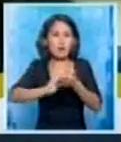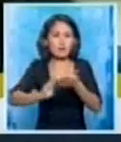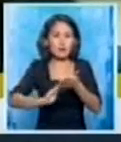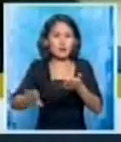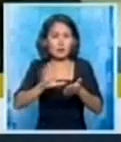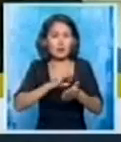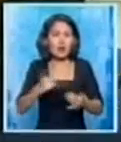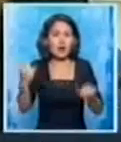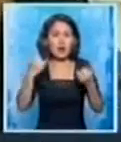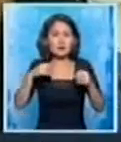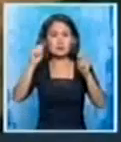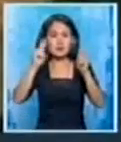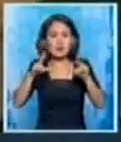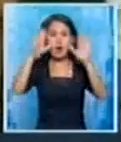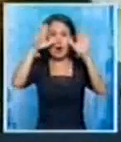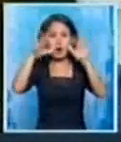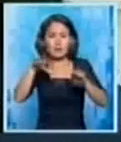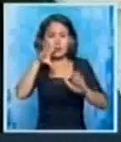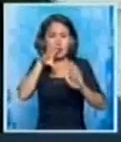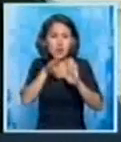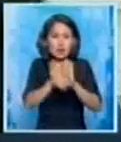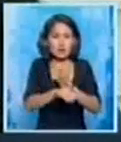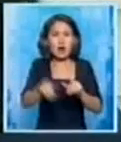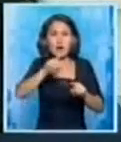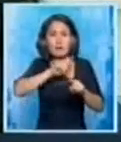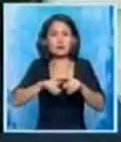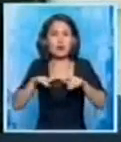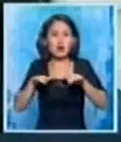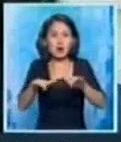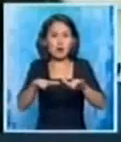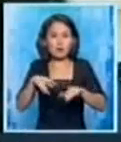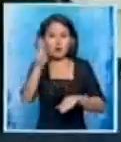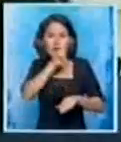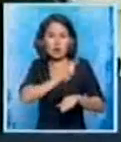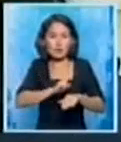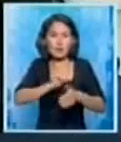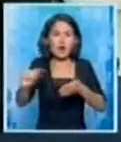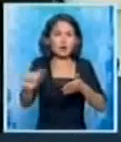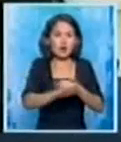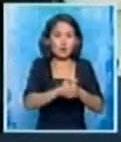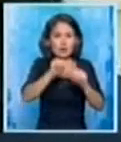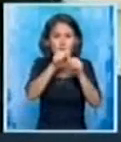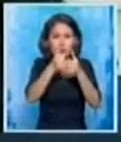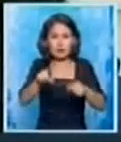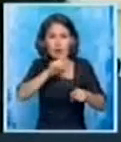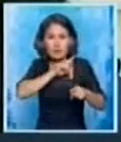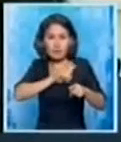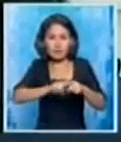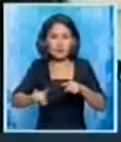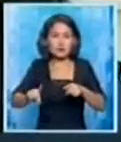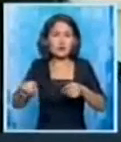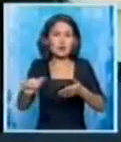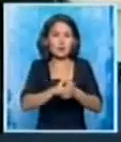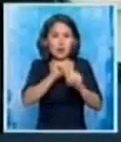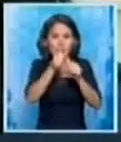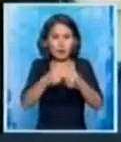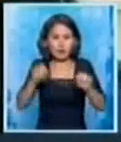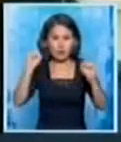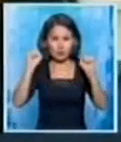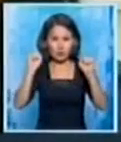жеке тұлға бағдарламасы ретінде прямой базамен жұмыс істеп жатырмыз ғой Астана арқылы. Енді қазір бізде база іште